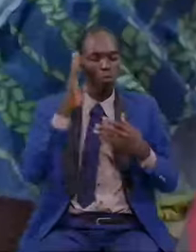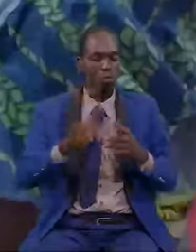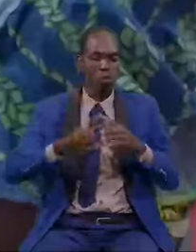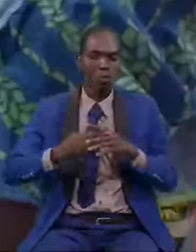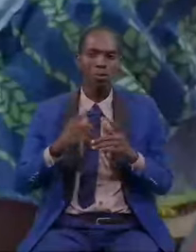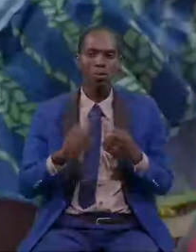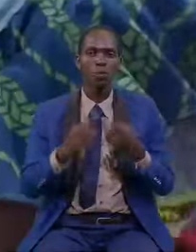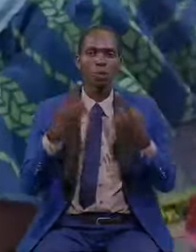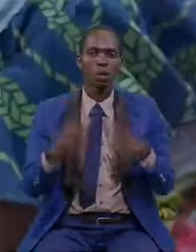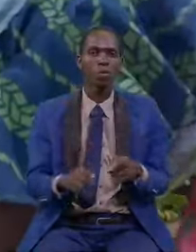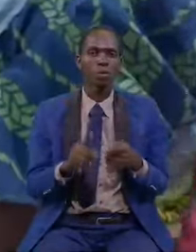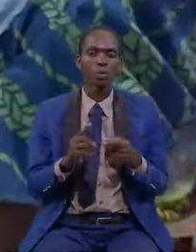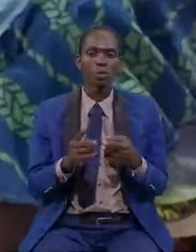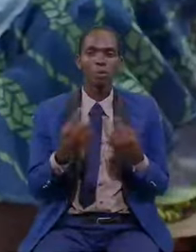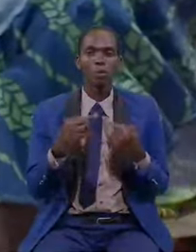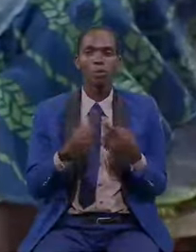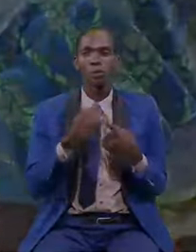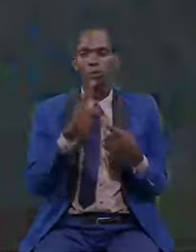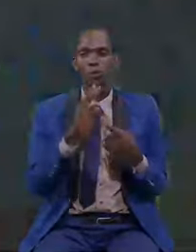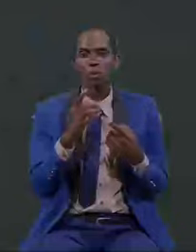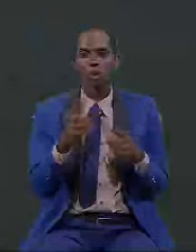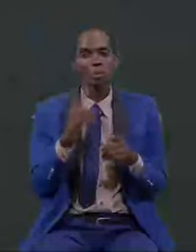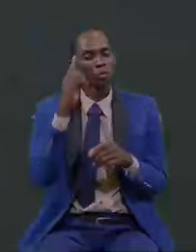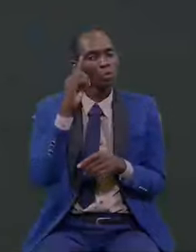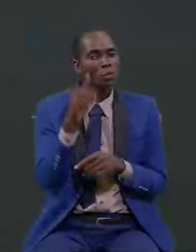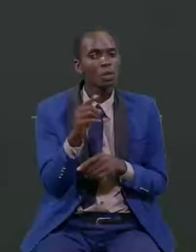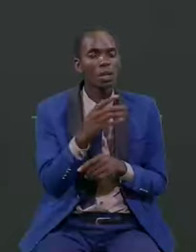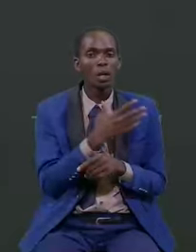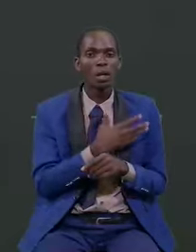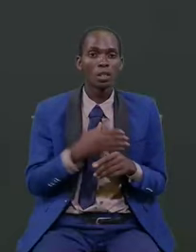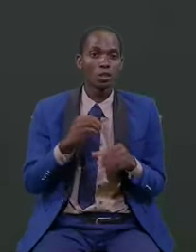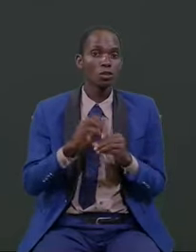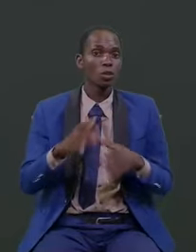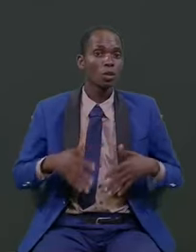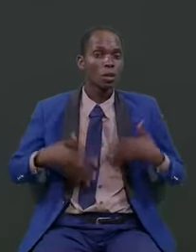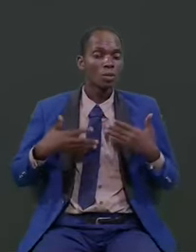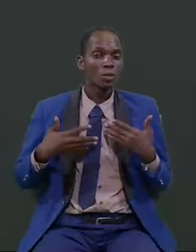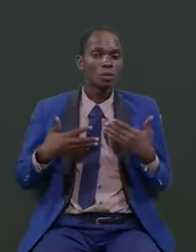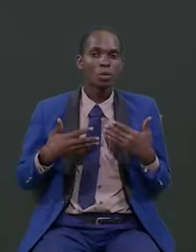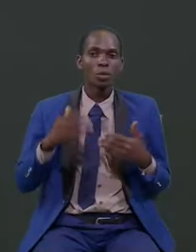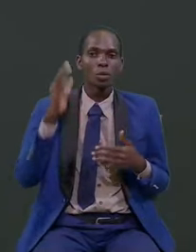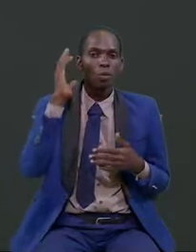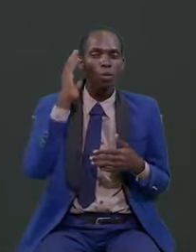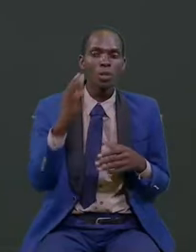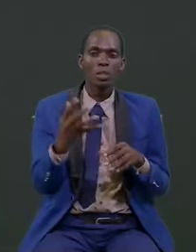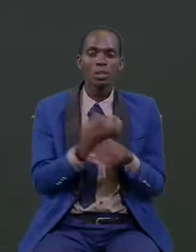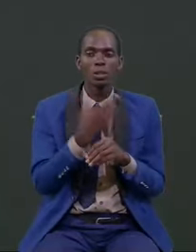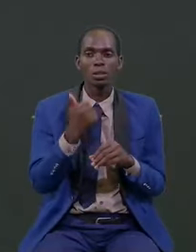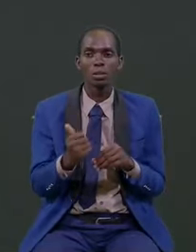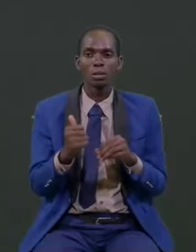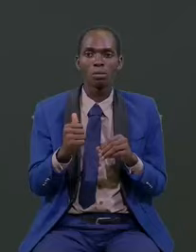commencer par s'accomplir. Votre vie va prendre une